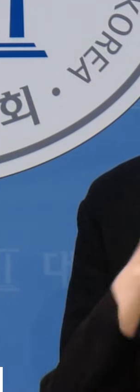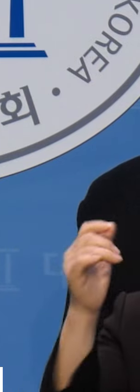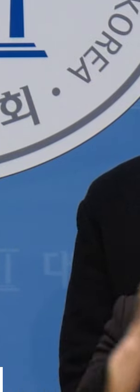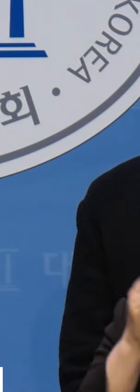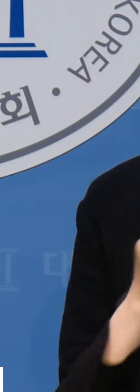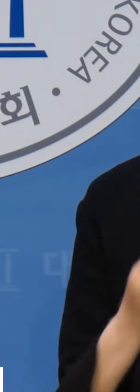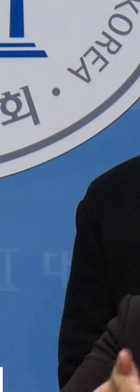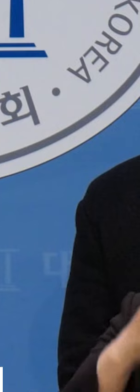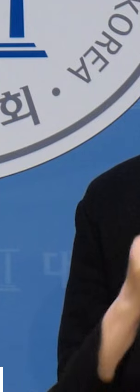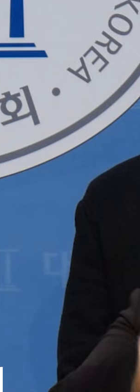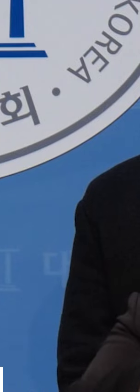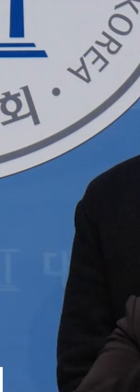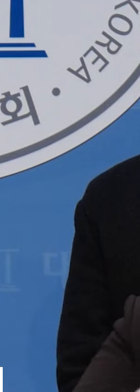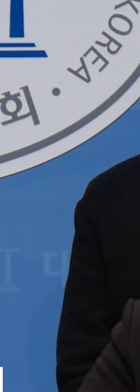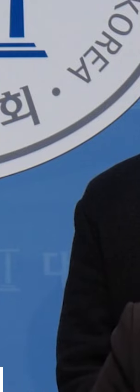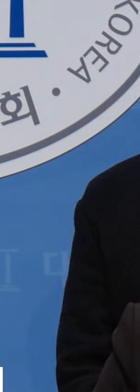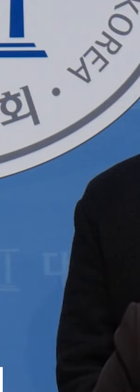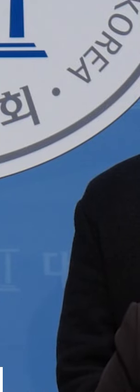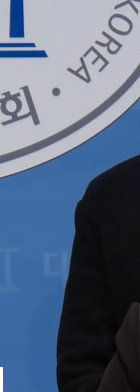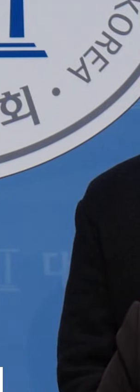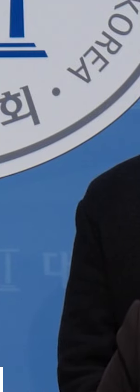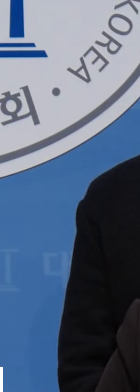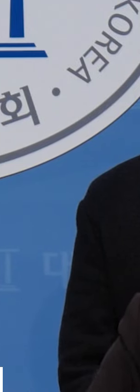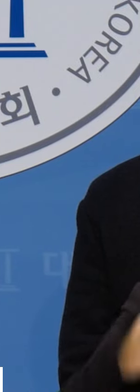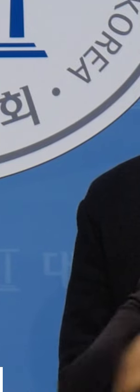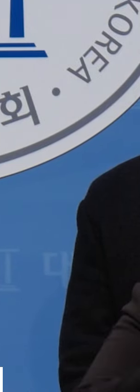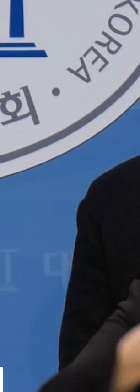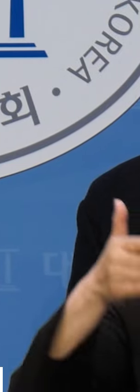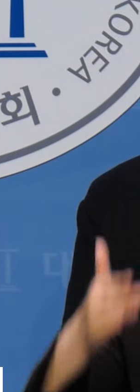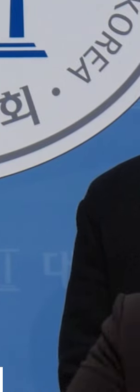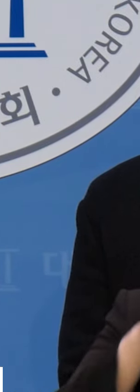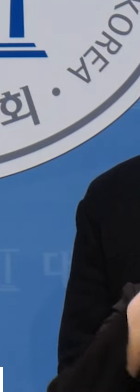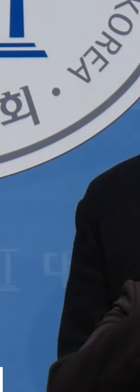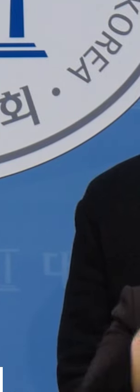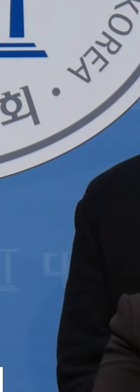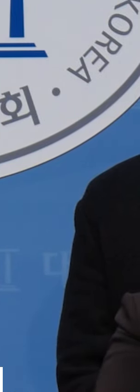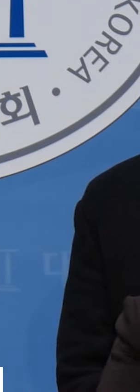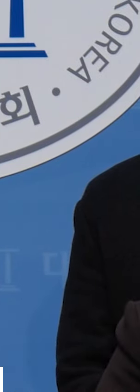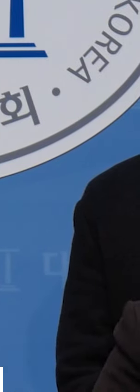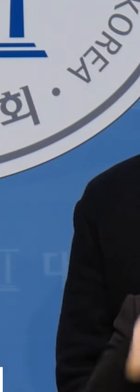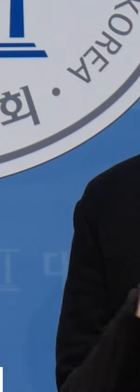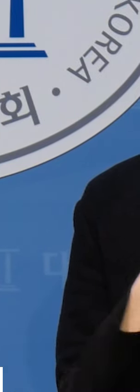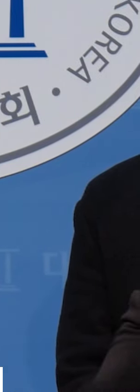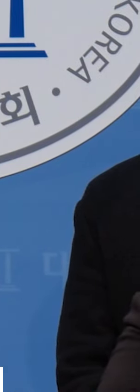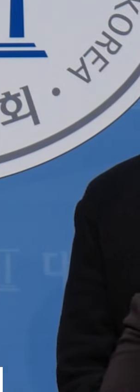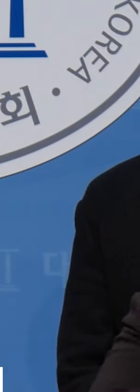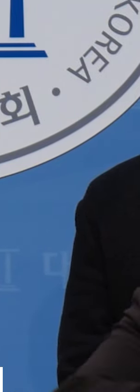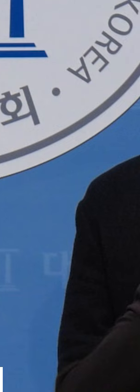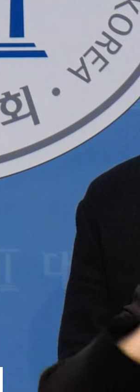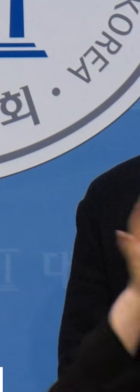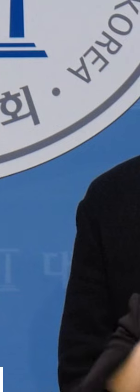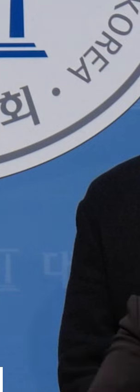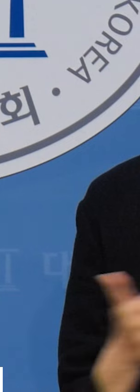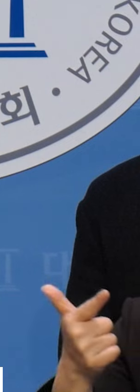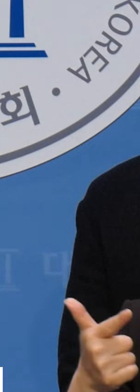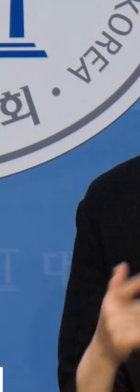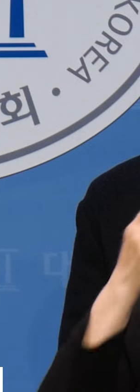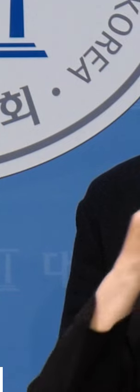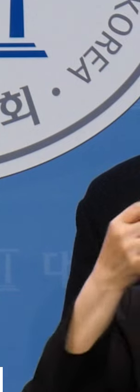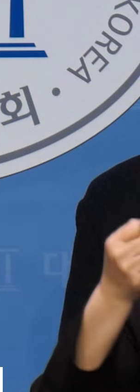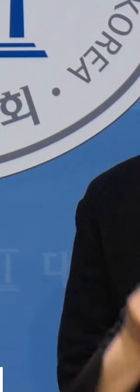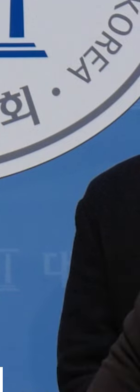밝혔습니다. 지난 60년 이상이 이승만 전 대통령에 대한 과오만 부각해왔던 편견의